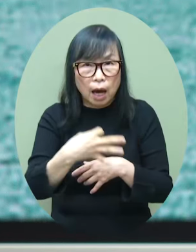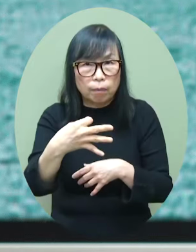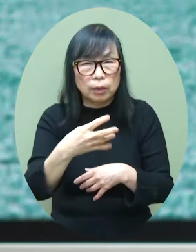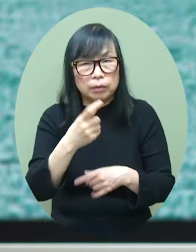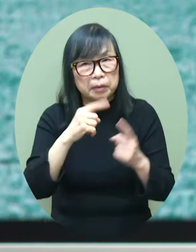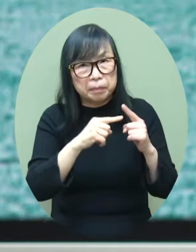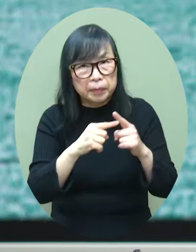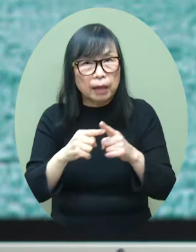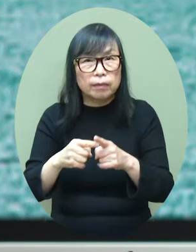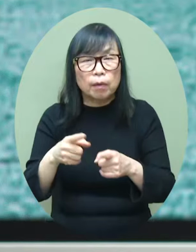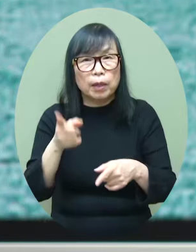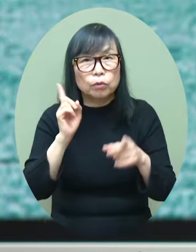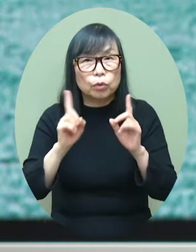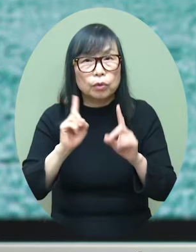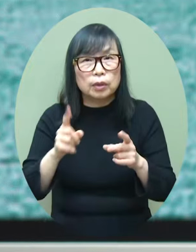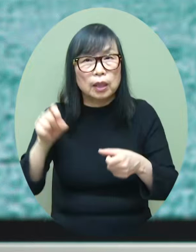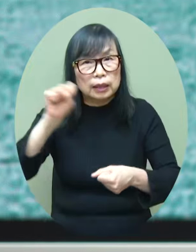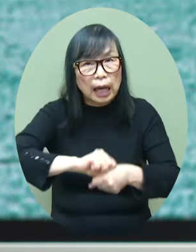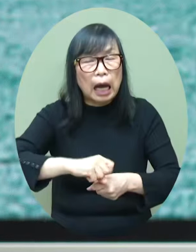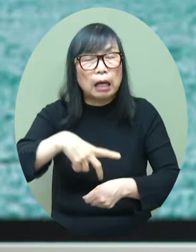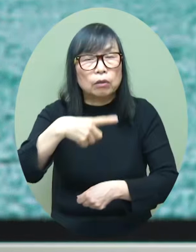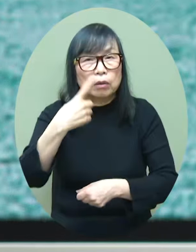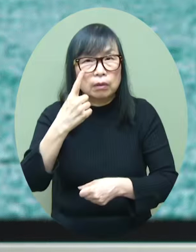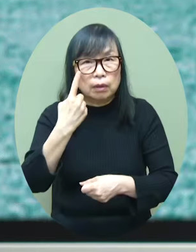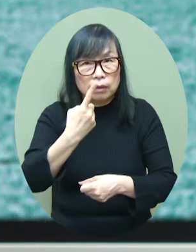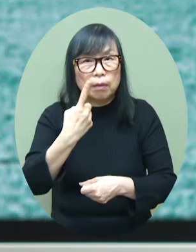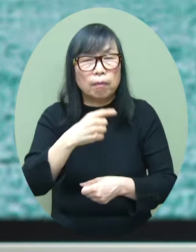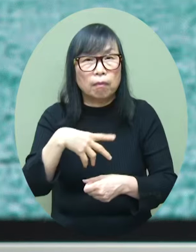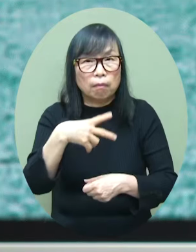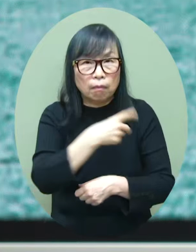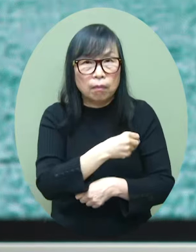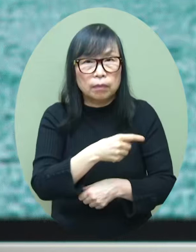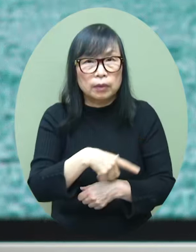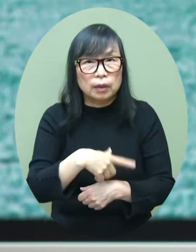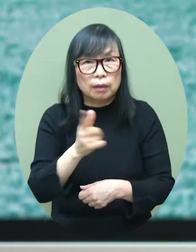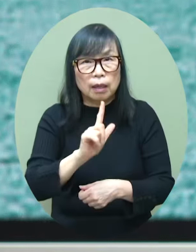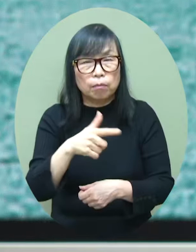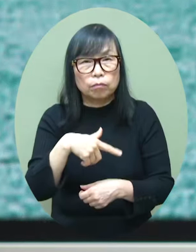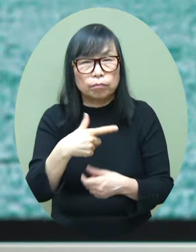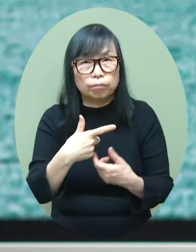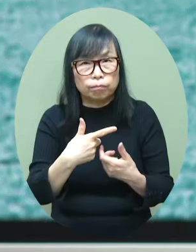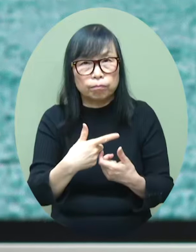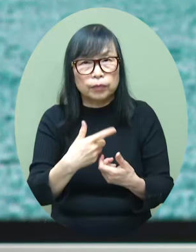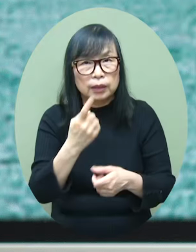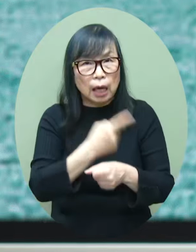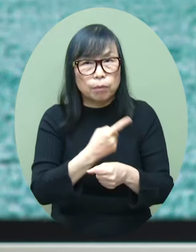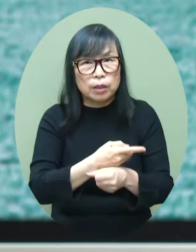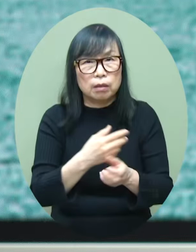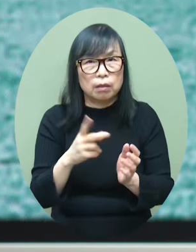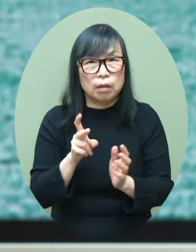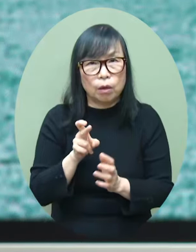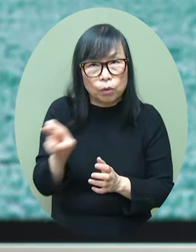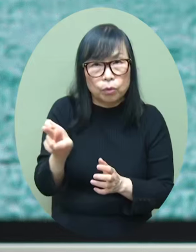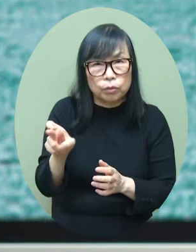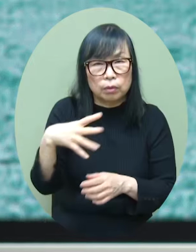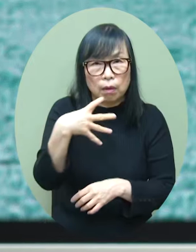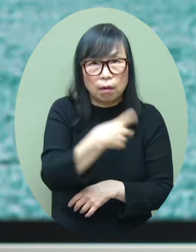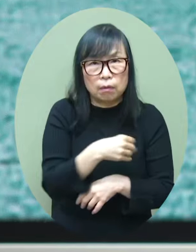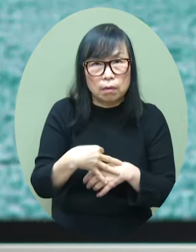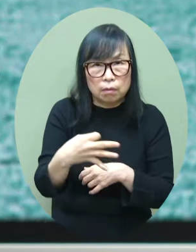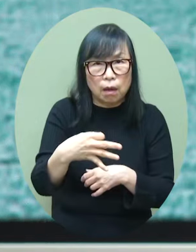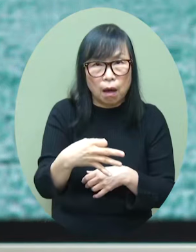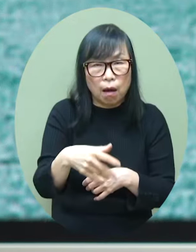得因為隨時又加咗一針落去就已經即係唔想再無止境打落去，就暫時係拒絕打第三針。想知道